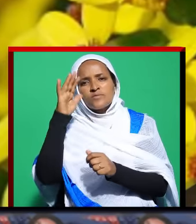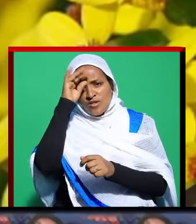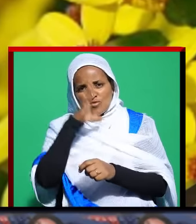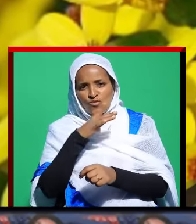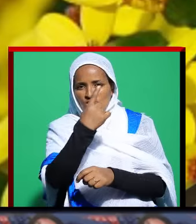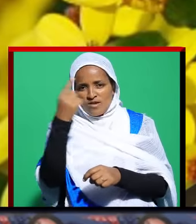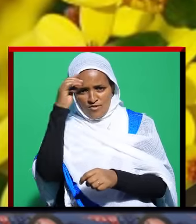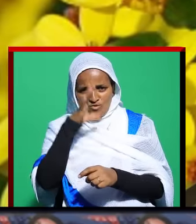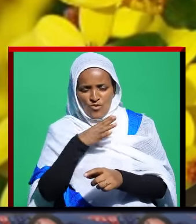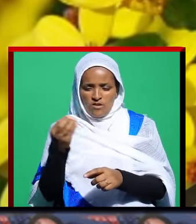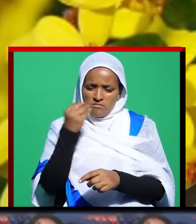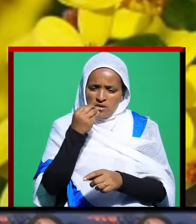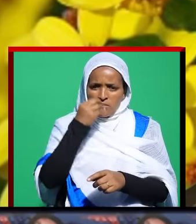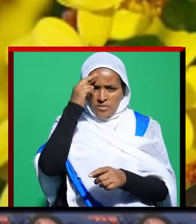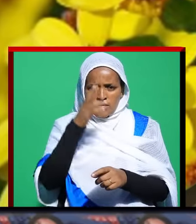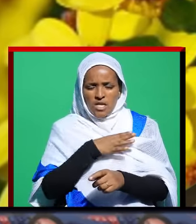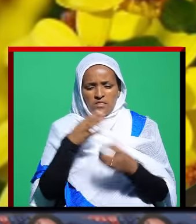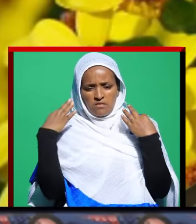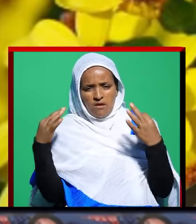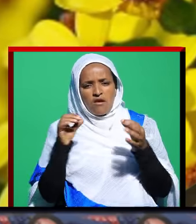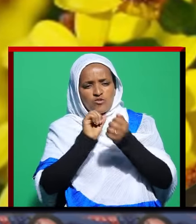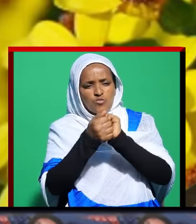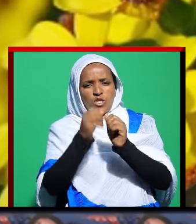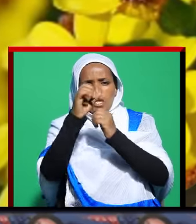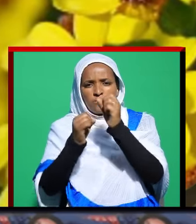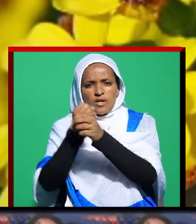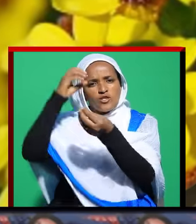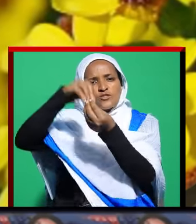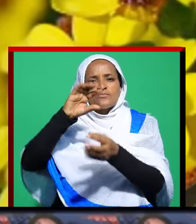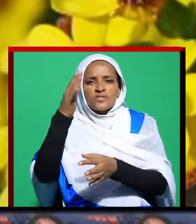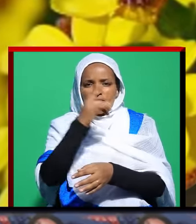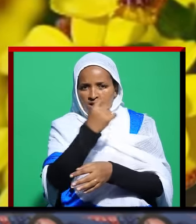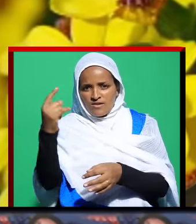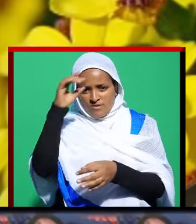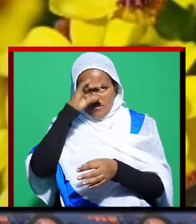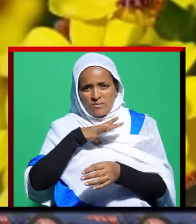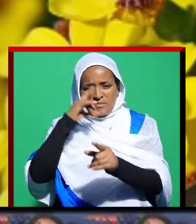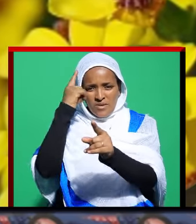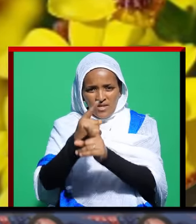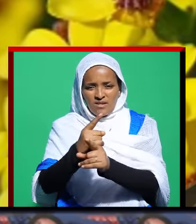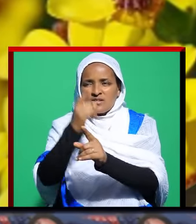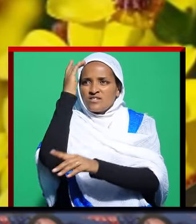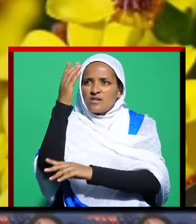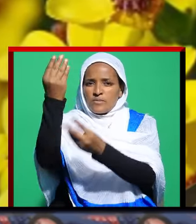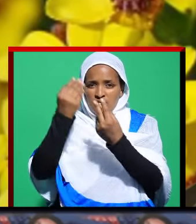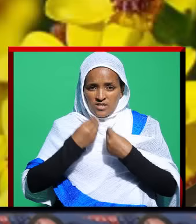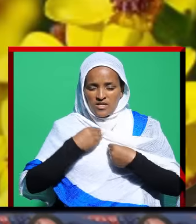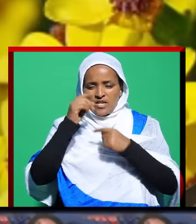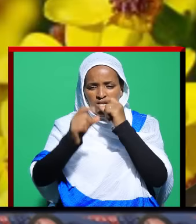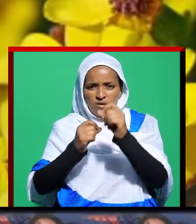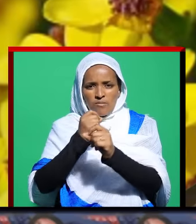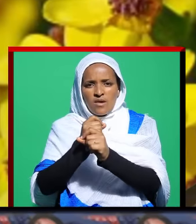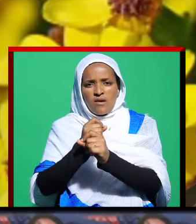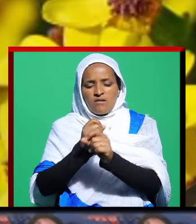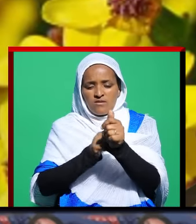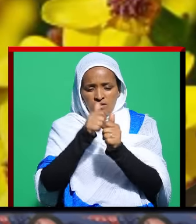አሉ። በሚመገቡት የተመጣጠነ ምግብ የሚመስላቸው ሰዎች አሉ። የተሰጠንን እድሜ እግዚአብሔር የሰጠንን እድሜ